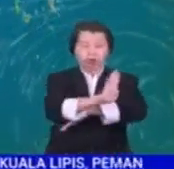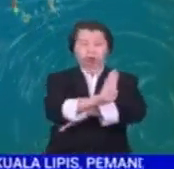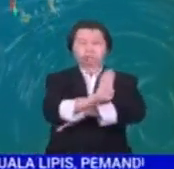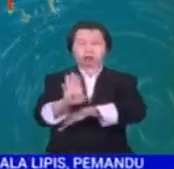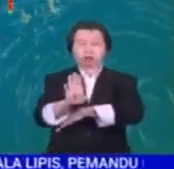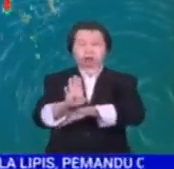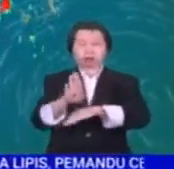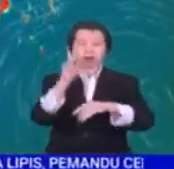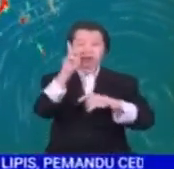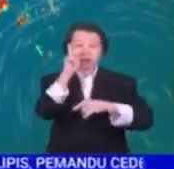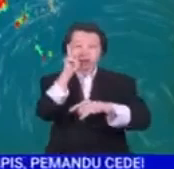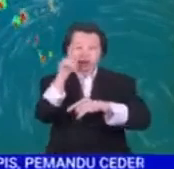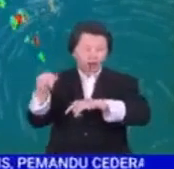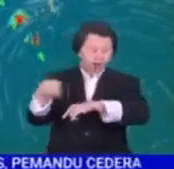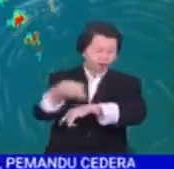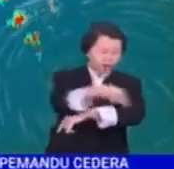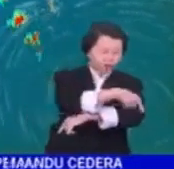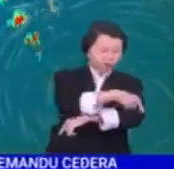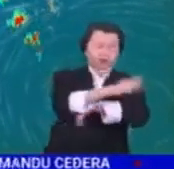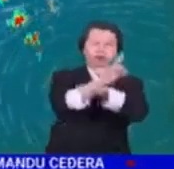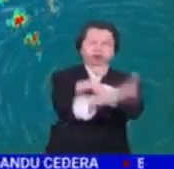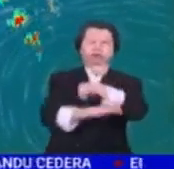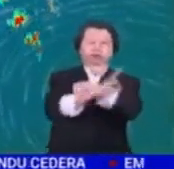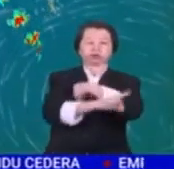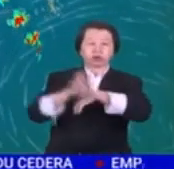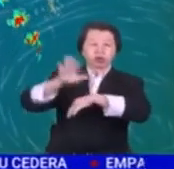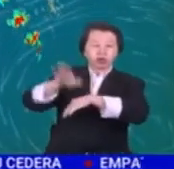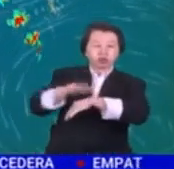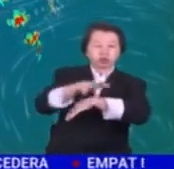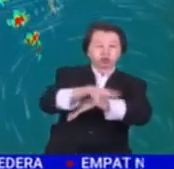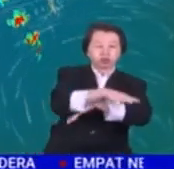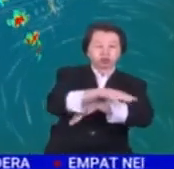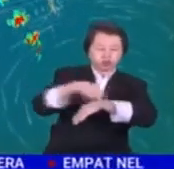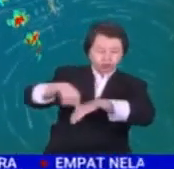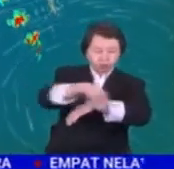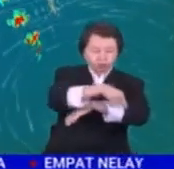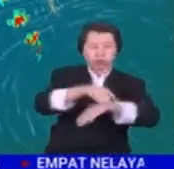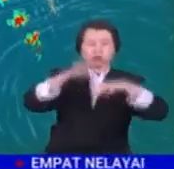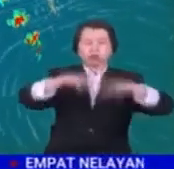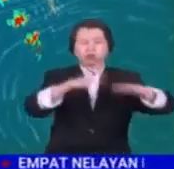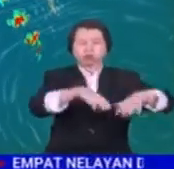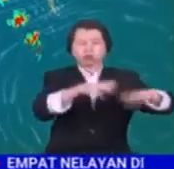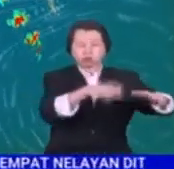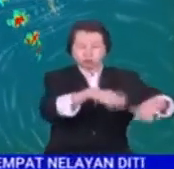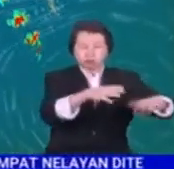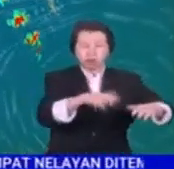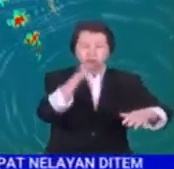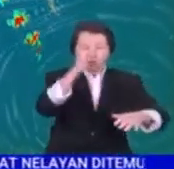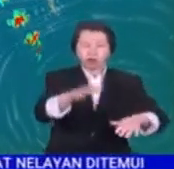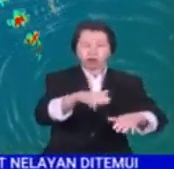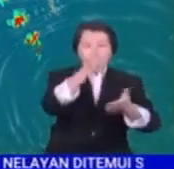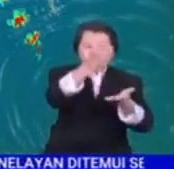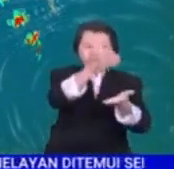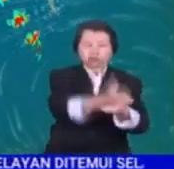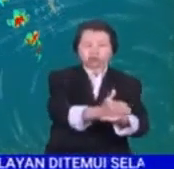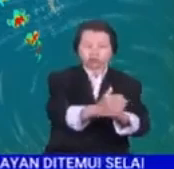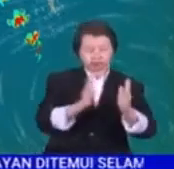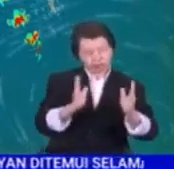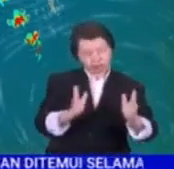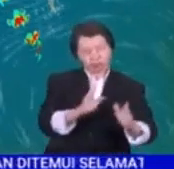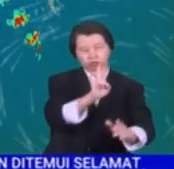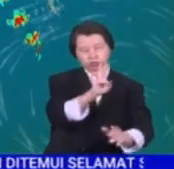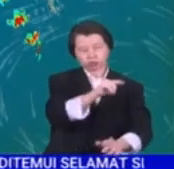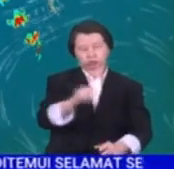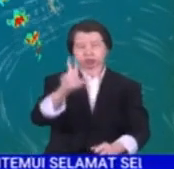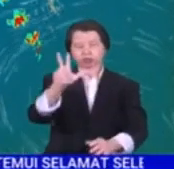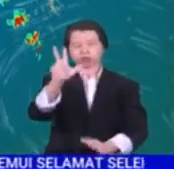dari selatan negeri Kedah sehinggalah ke Negeri Sembilan. Dengan keadaan cuaca hujan di sekitar pantai barat ini, kami jangkakan akan beransur reda dalam tempoh 2